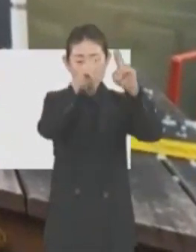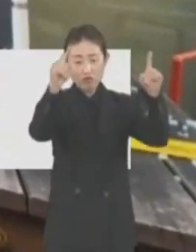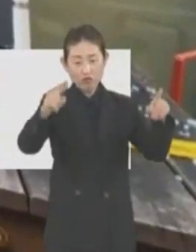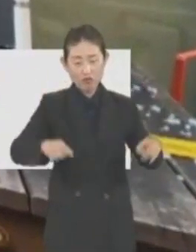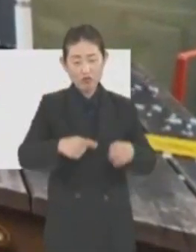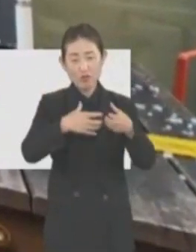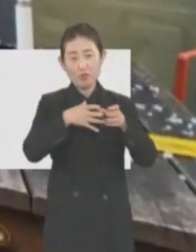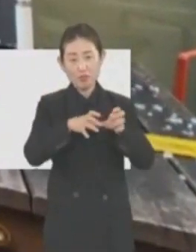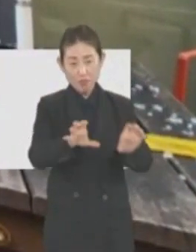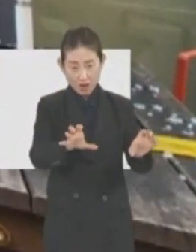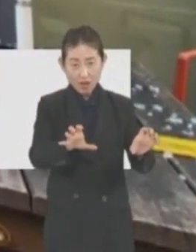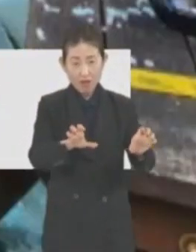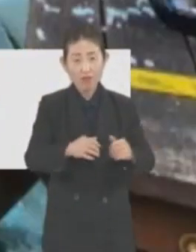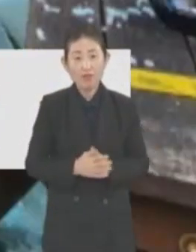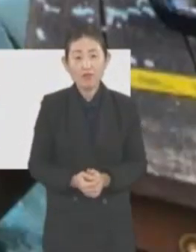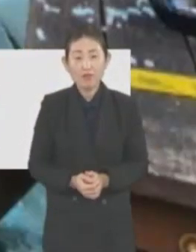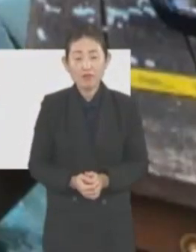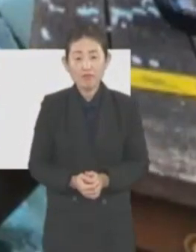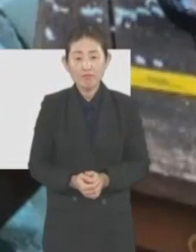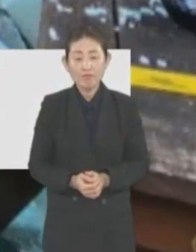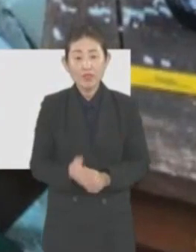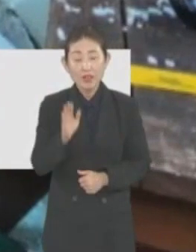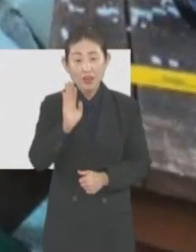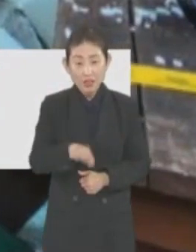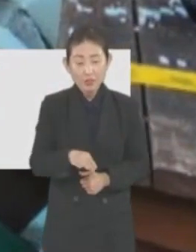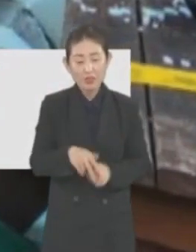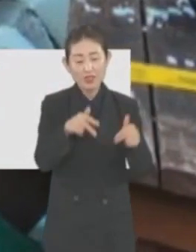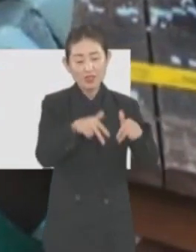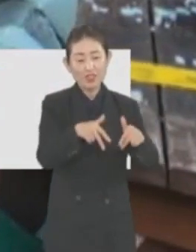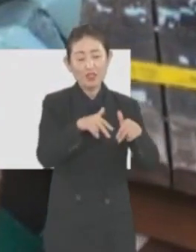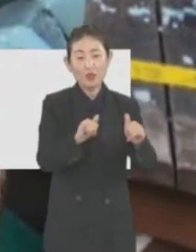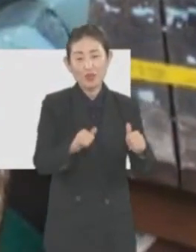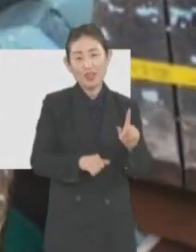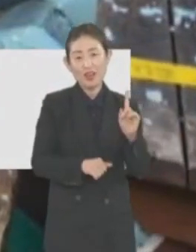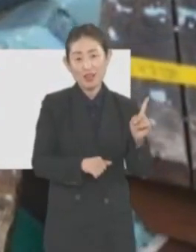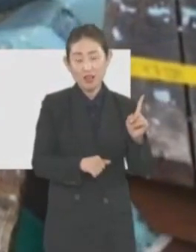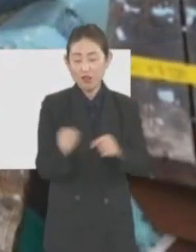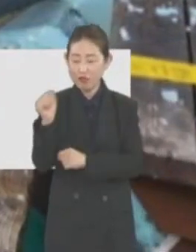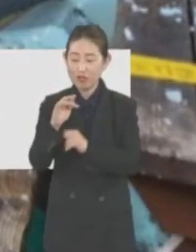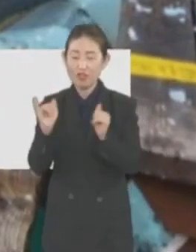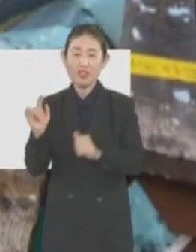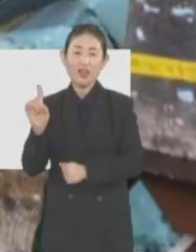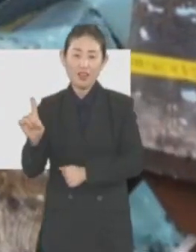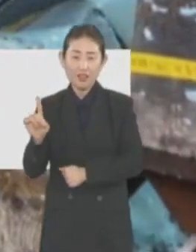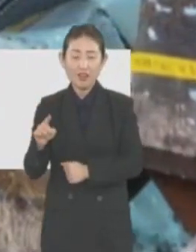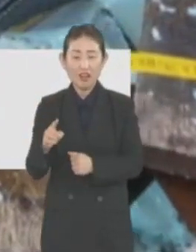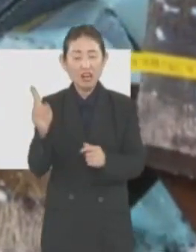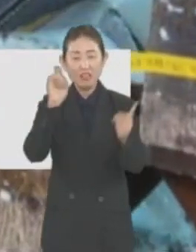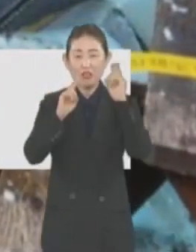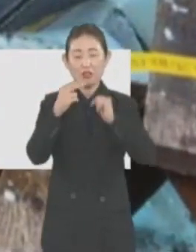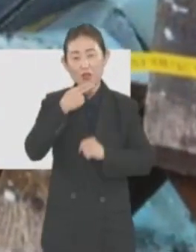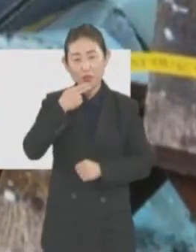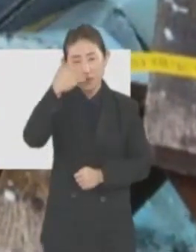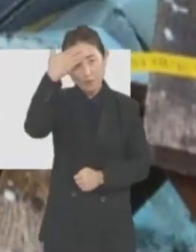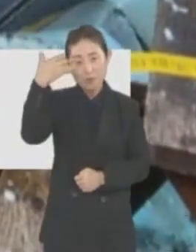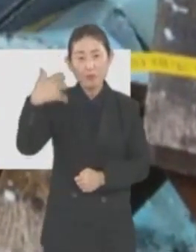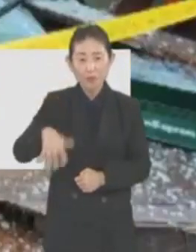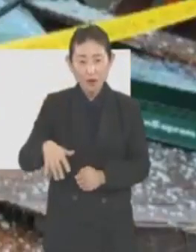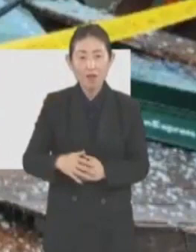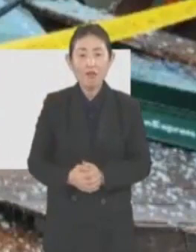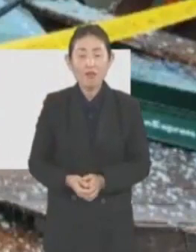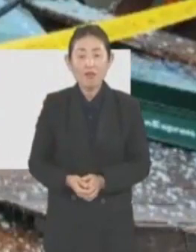애쉬비 차량이 돌진해 유리창이 파손됐습니다 다행히 사건 당시 편의점에 있던 직원과 운전자 a씨를 비롯해